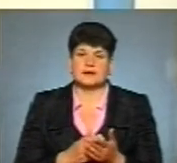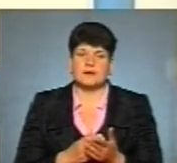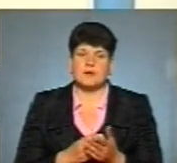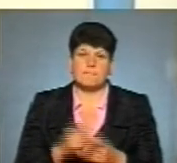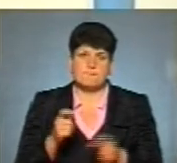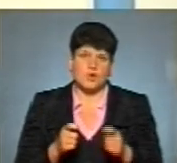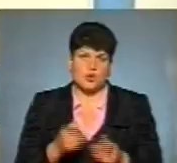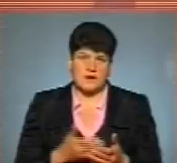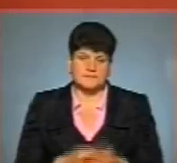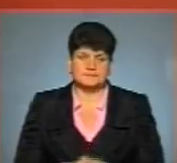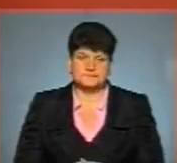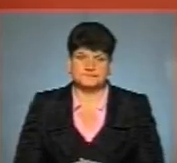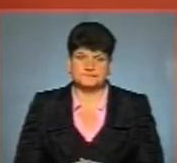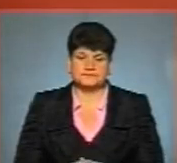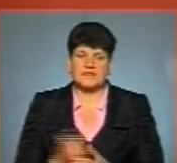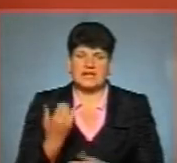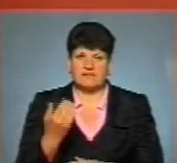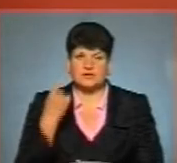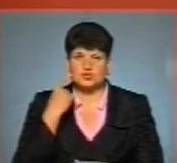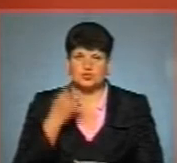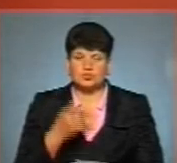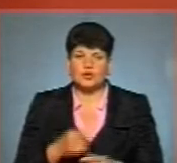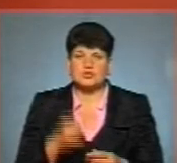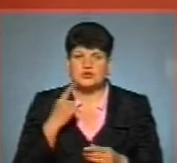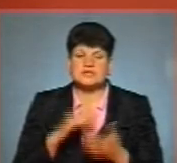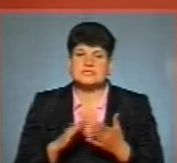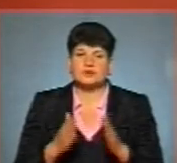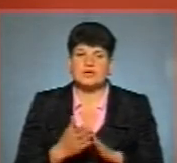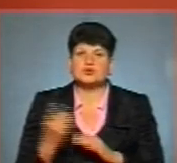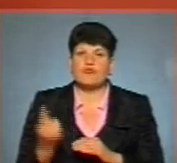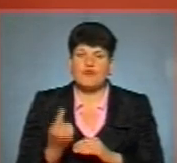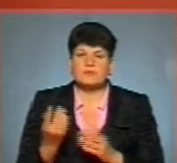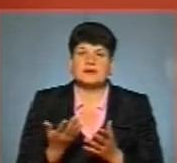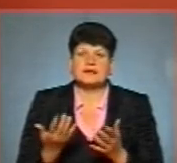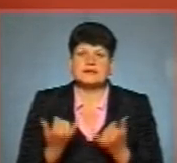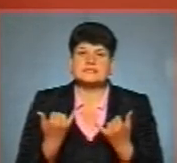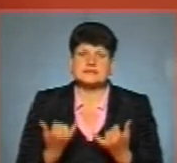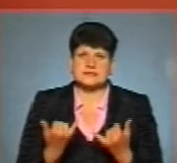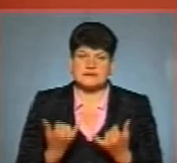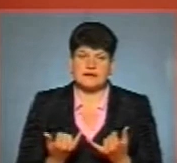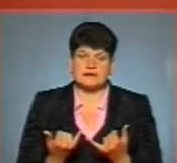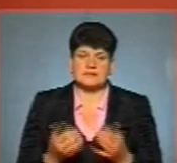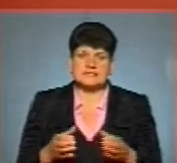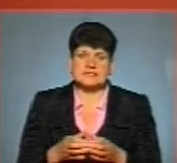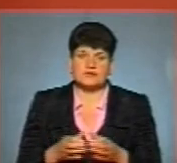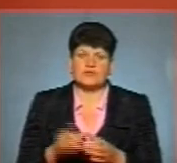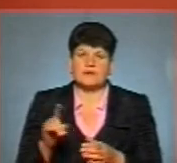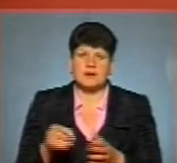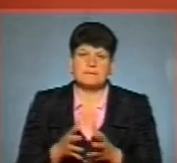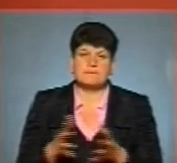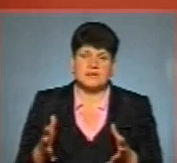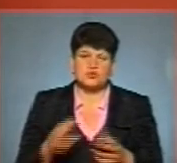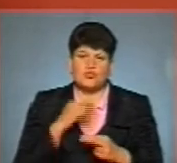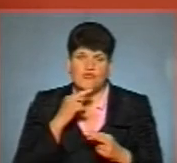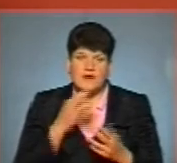будемо казати. На вашу думку, оцінюючи ситуацію в області, який зараз сектор вимагає найбільшої уваги,